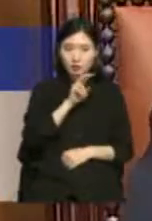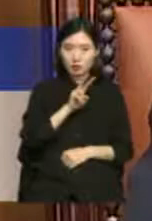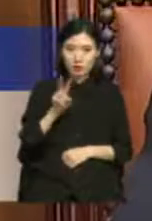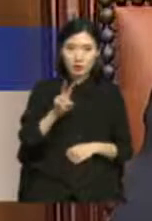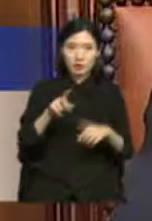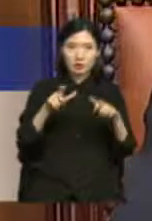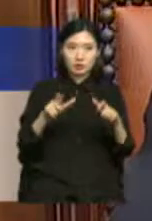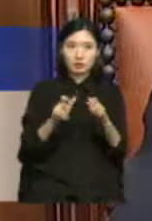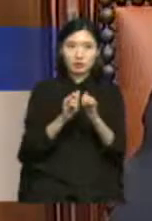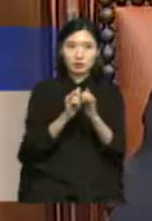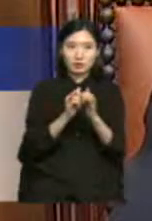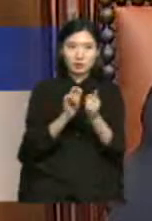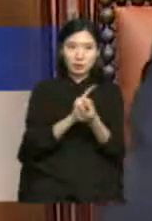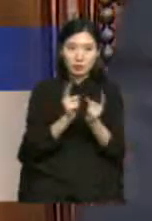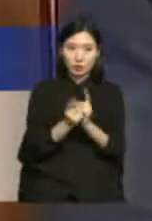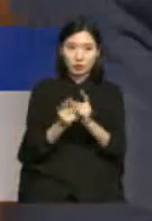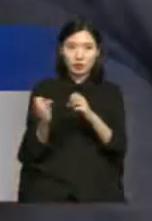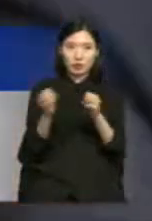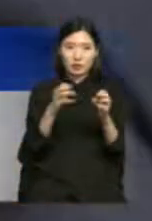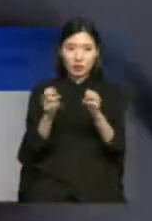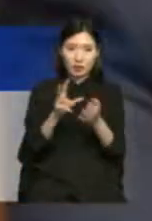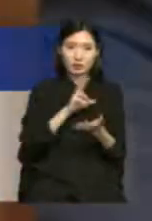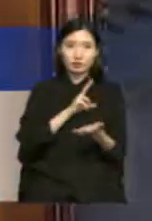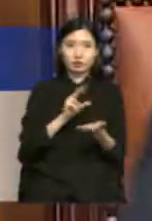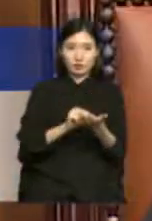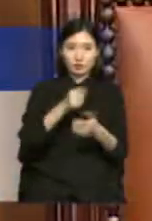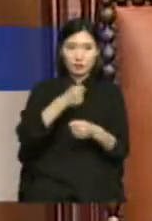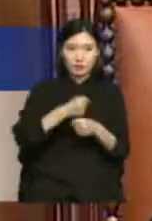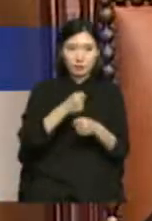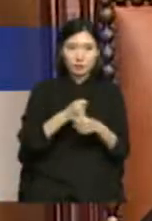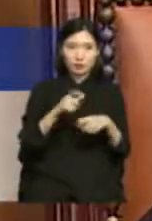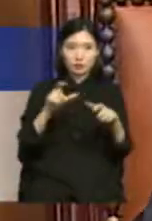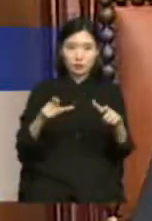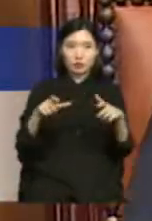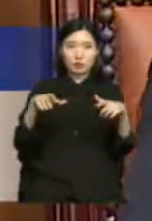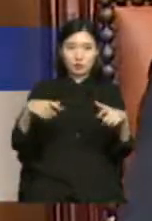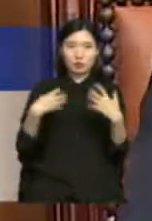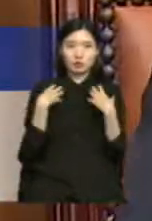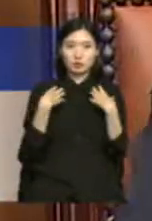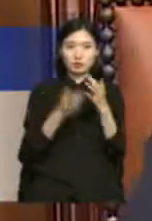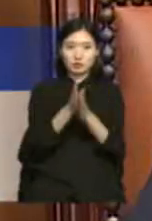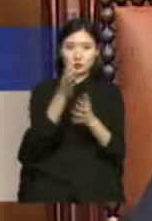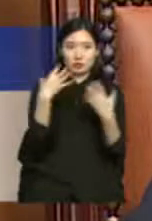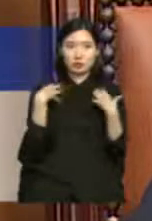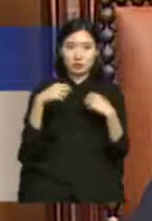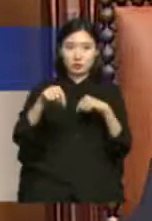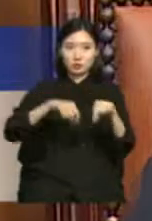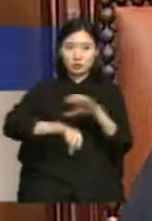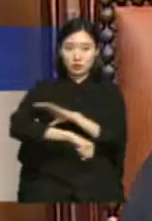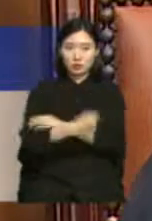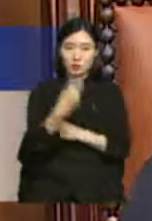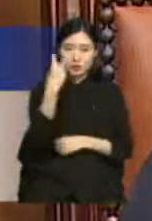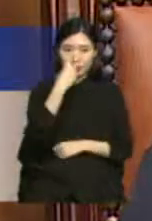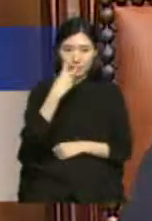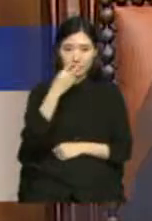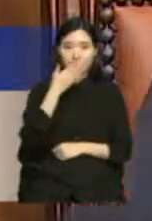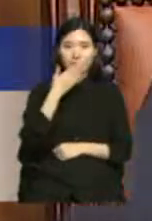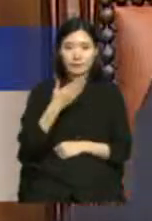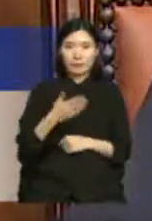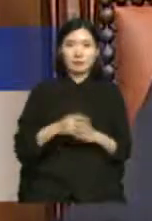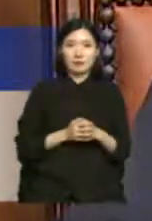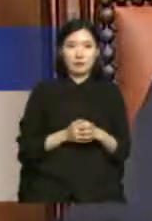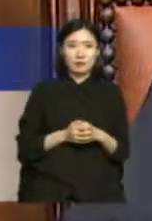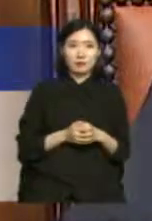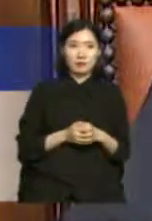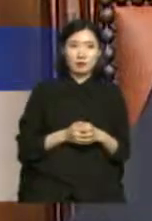있는 소재가 만들어지고 그 지역 장단만으로 봐서 지역의 고청, 시청 또는 정치 권력 간의 감시할 수 있는 부분이 됩니다.